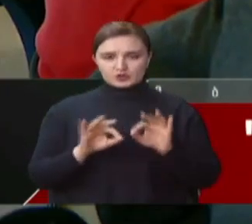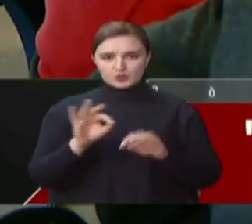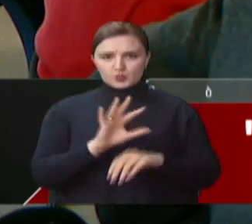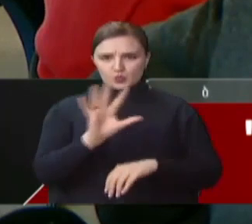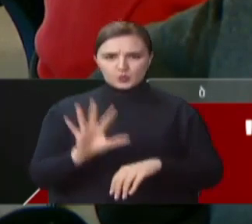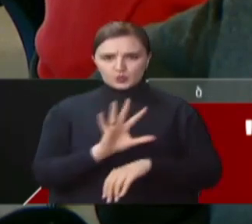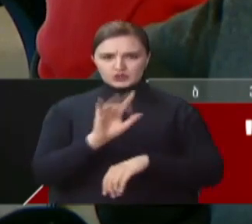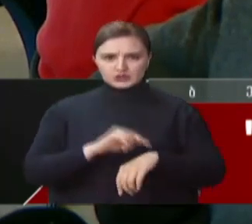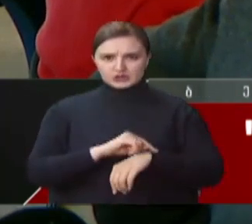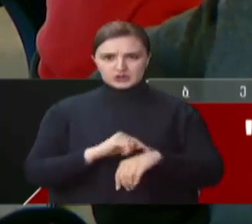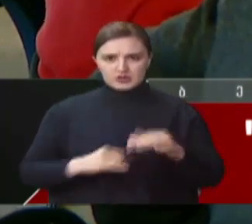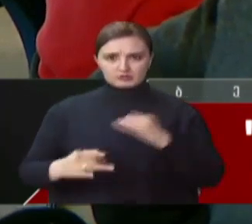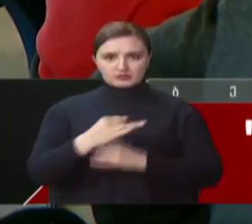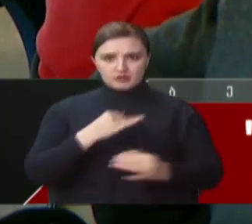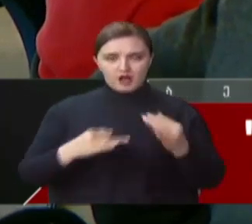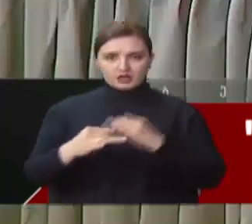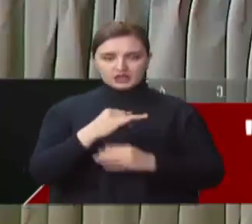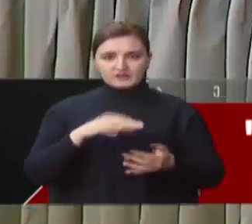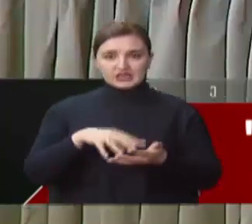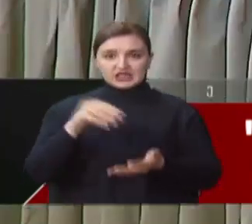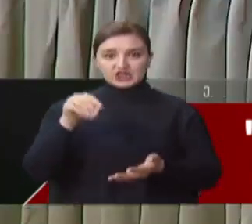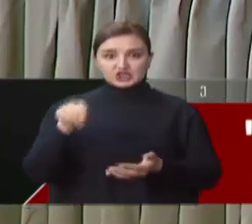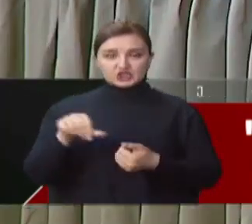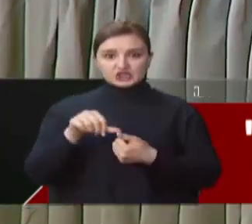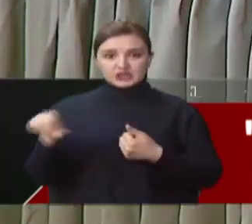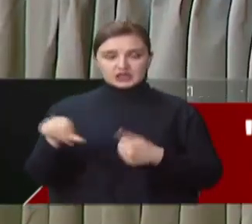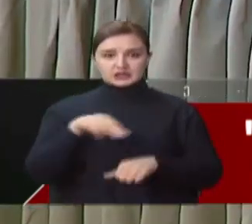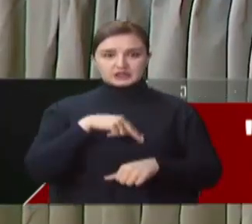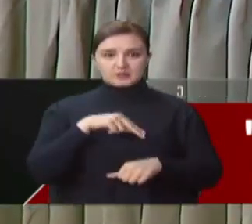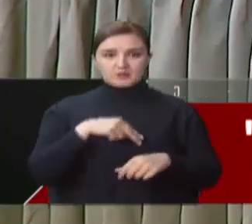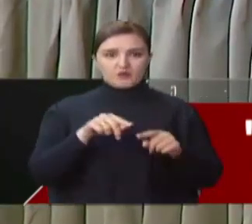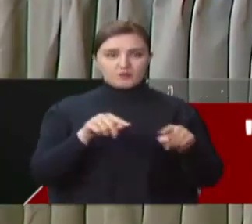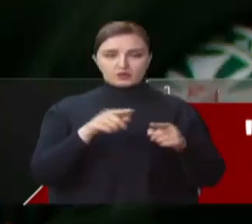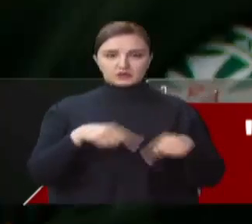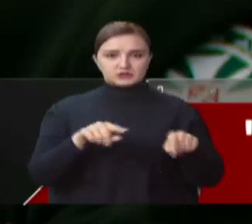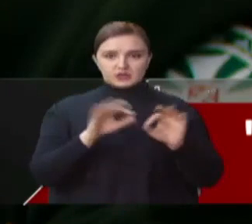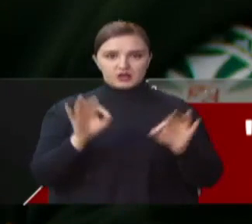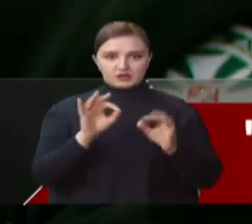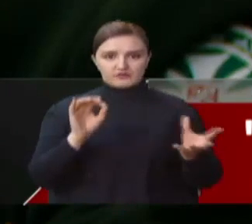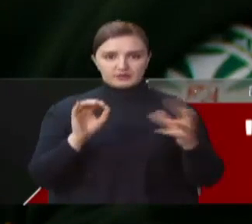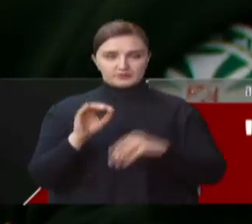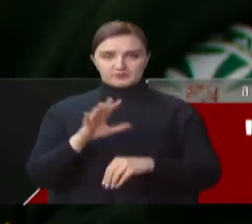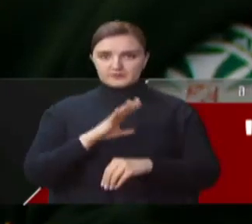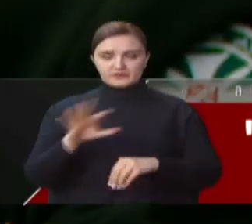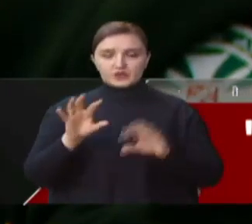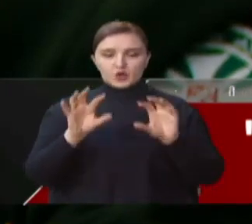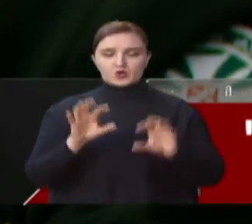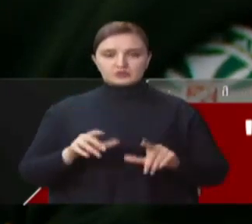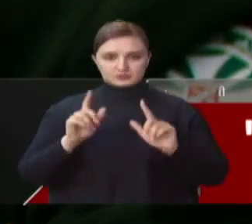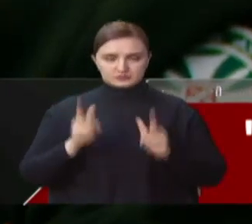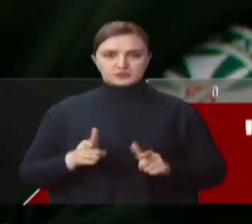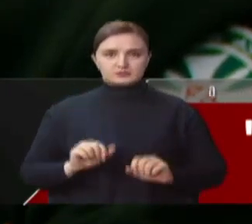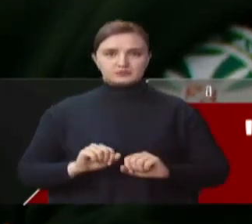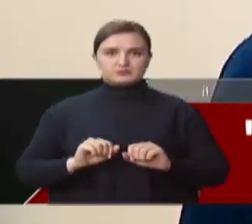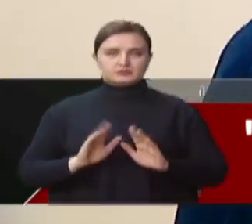хути саати даэтмо. Ганхилваши гирчис гарда са парламента оппозиции дан аравин чартула. Комитет эбма кодекс кенчи угарес там хари